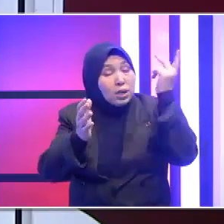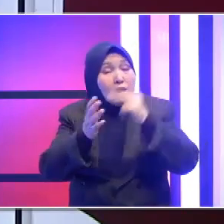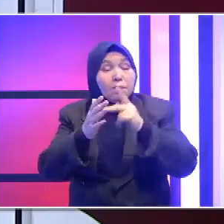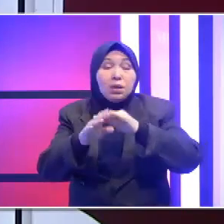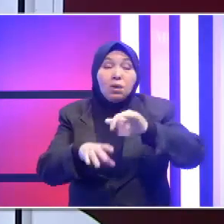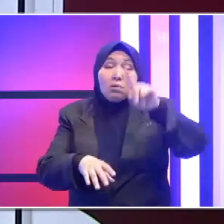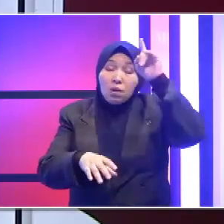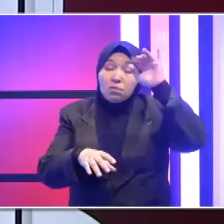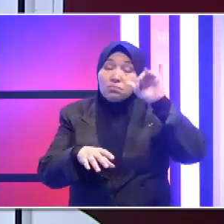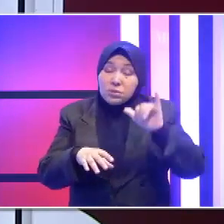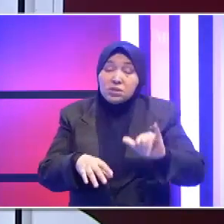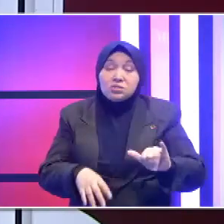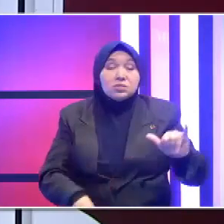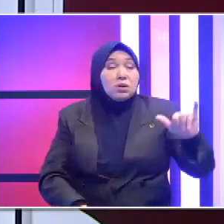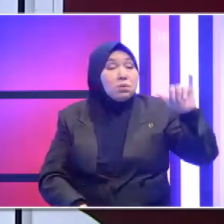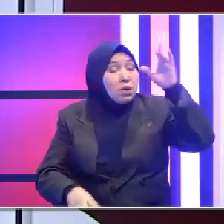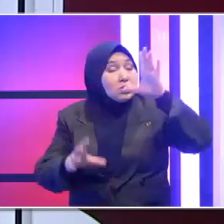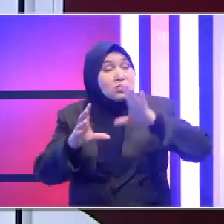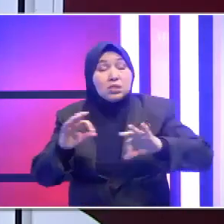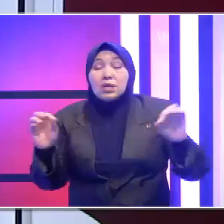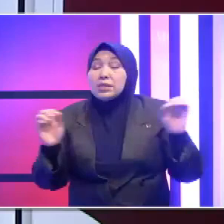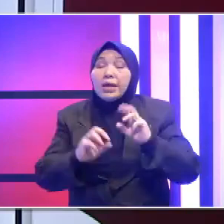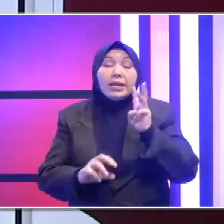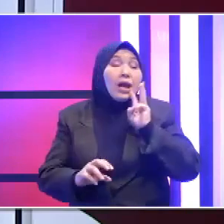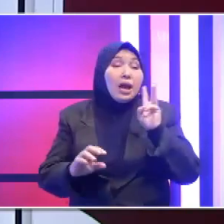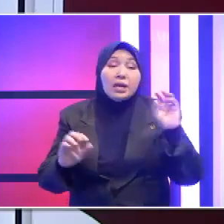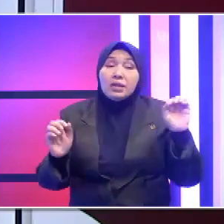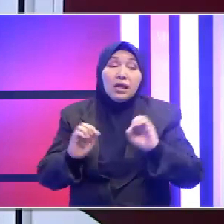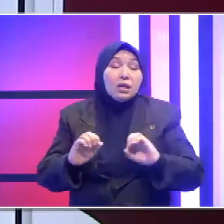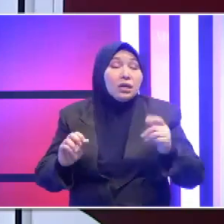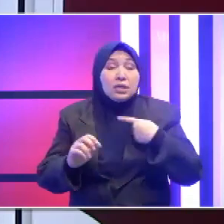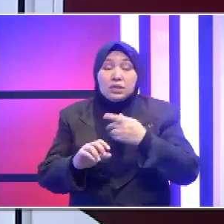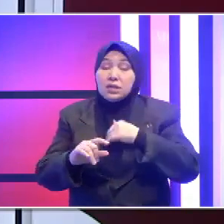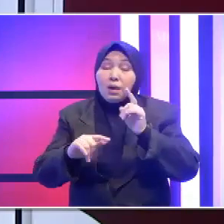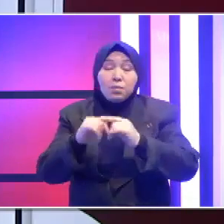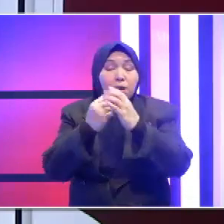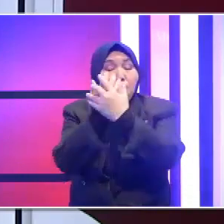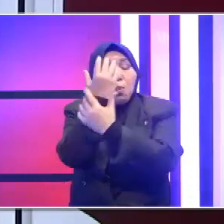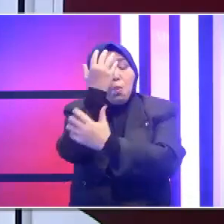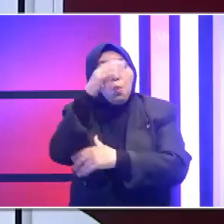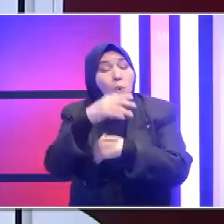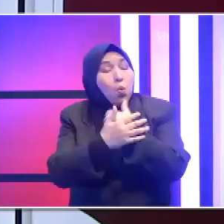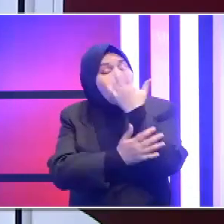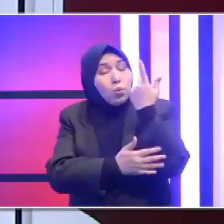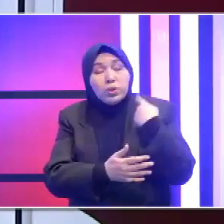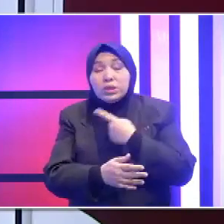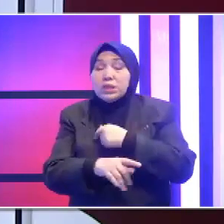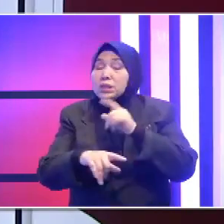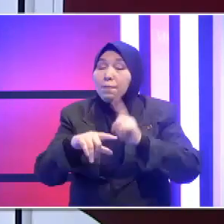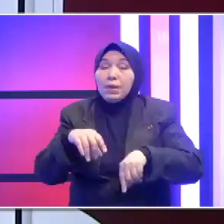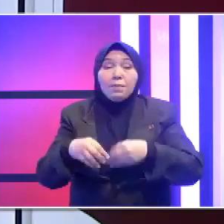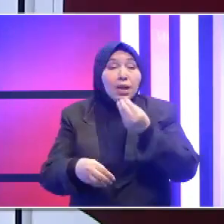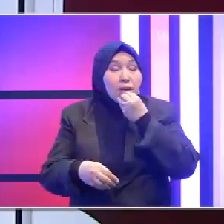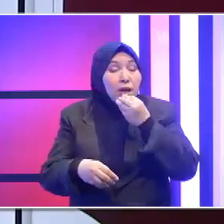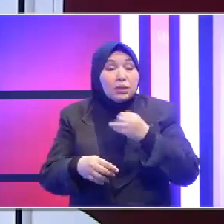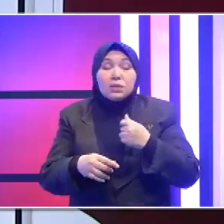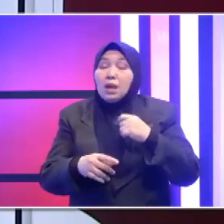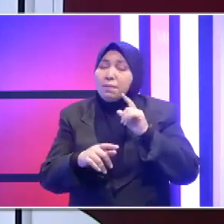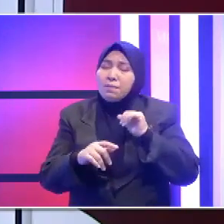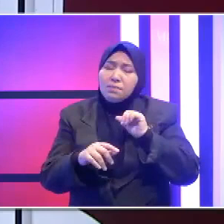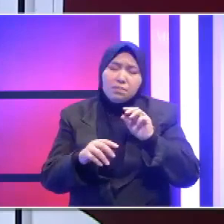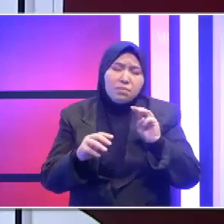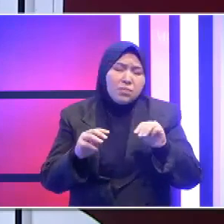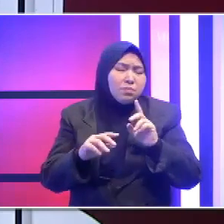memang ialah cites entah d'etat kita boleh berwudhu itu tidak boleh makan tak mampu kita untuk bertobat